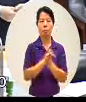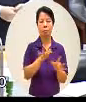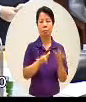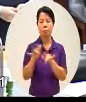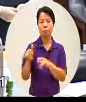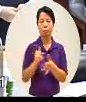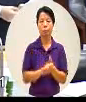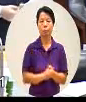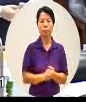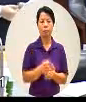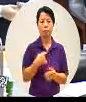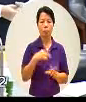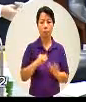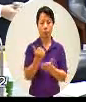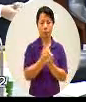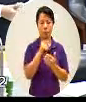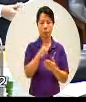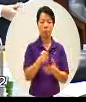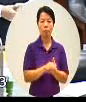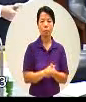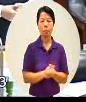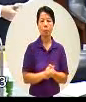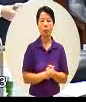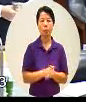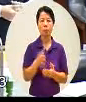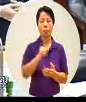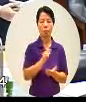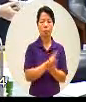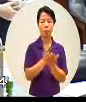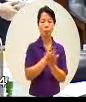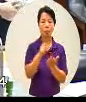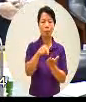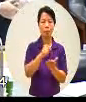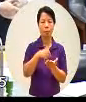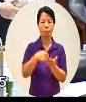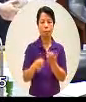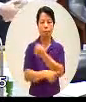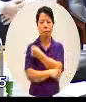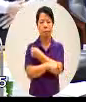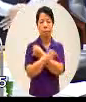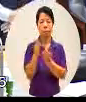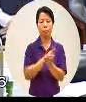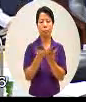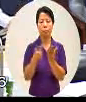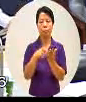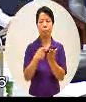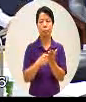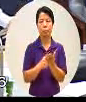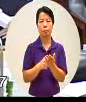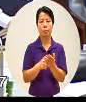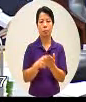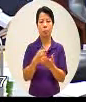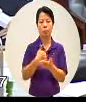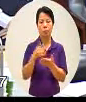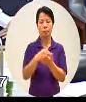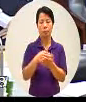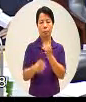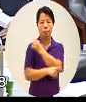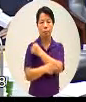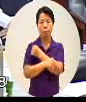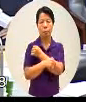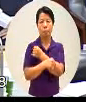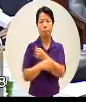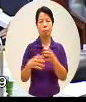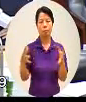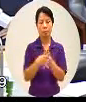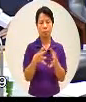六，现在本席请你把这个业务报告最后一页结语给我念一下，好不好？较紧的哦，速